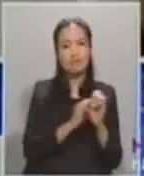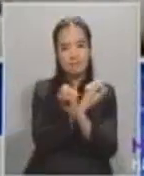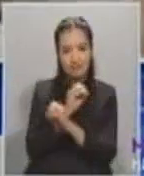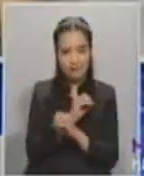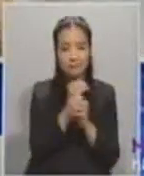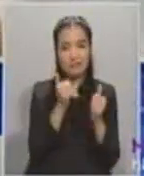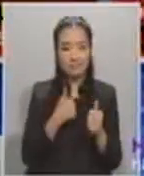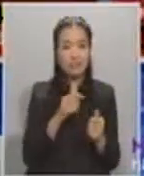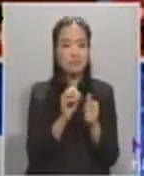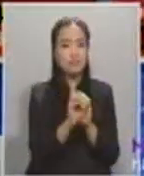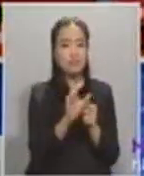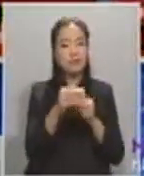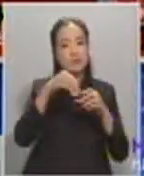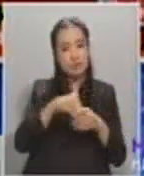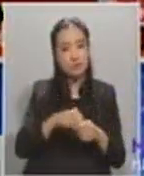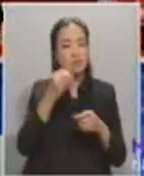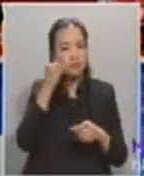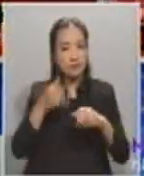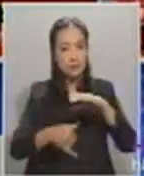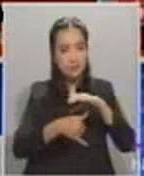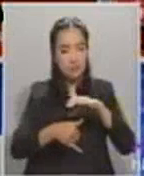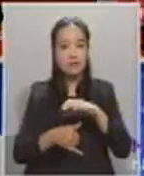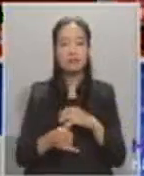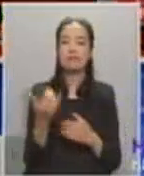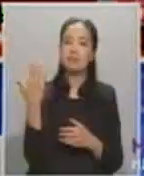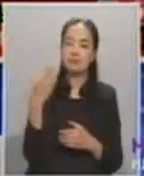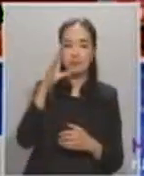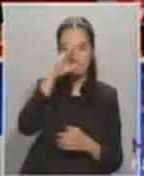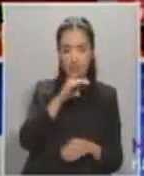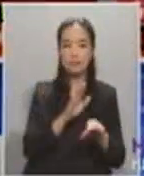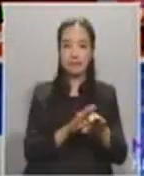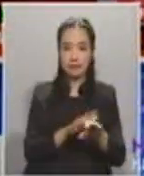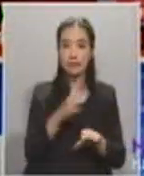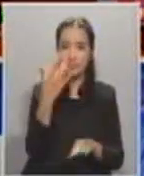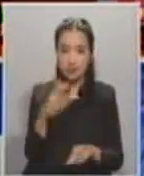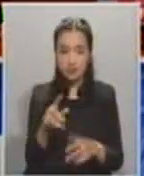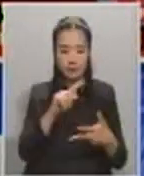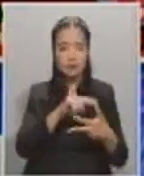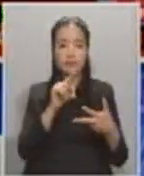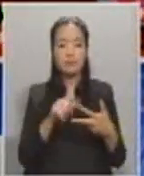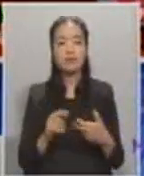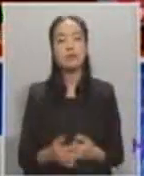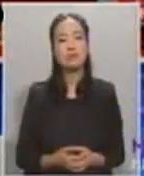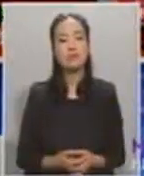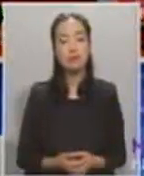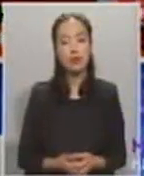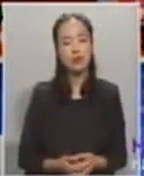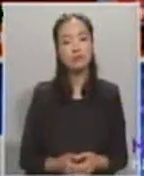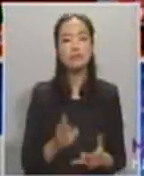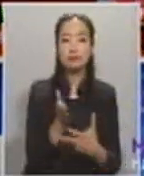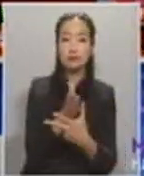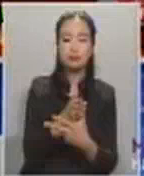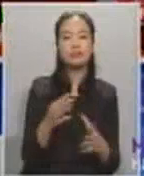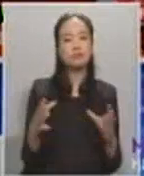คำแนะนำให้อยู่ในเคหสถานนะครับตั้งแต่เมื่อคืนนี ้ครับ แล้วก็โชคดีที่เป็นช่วงปิดเ